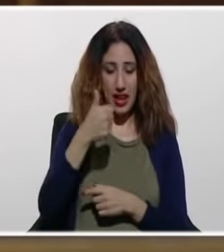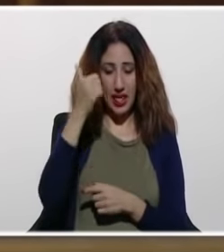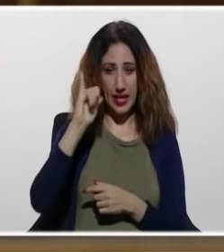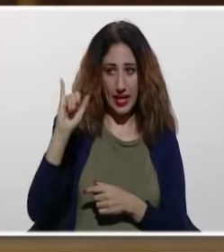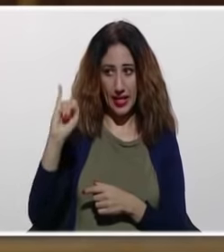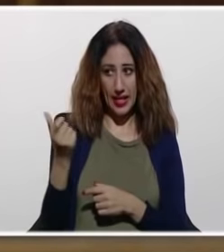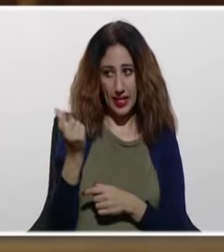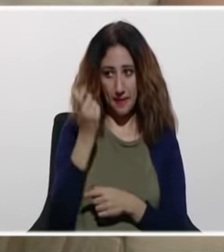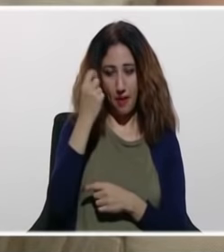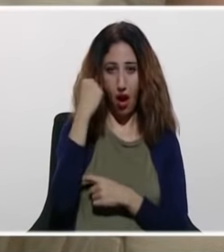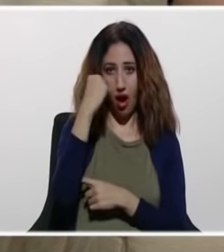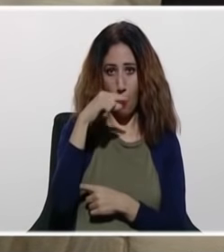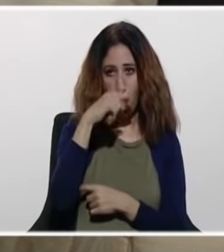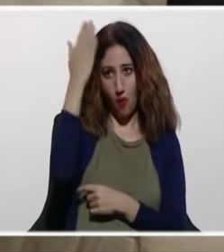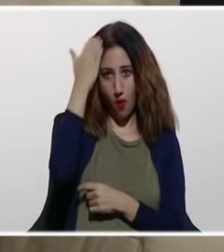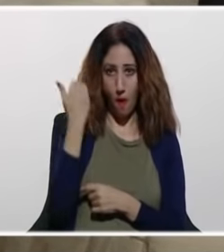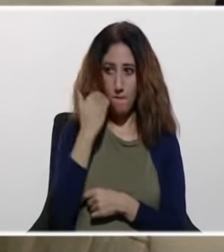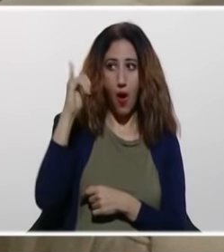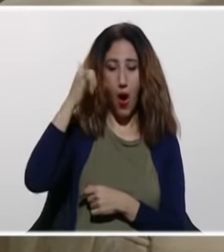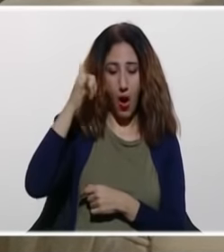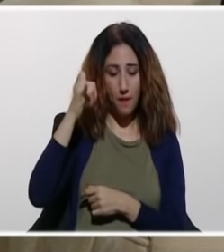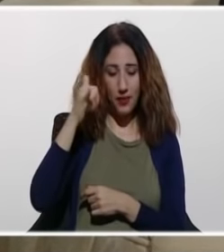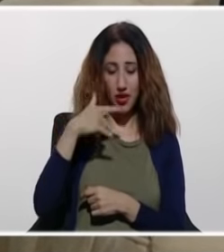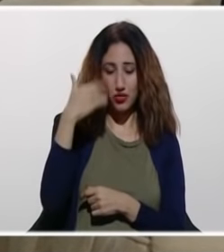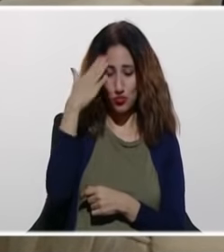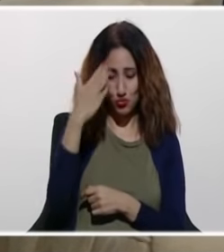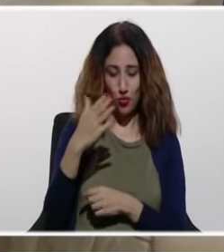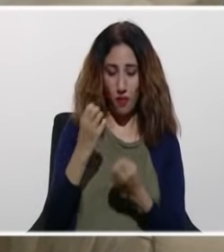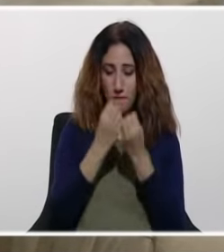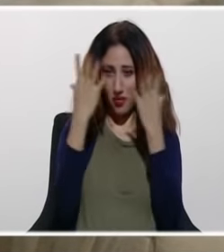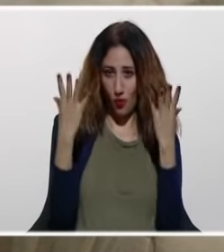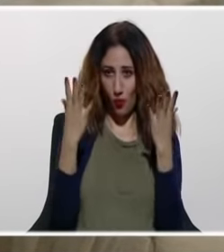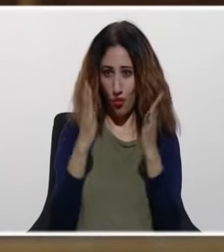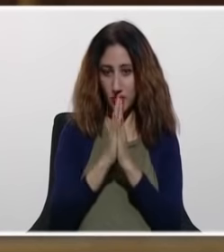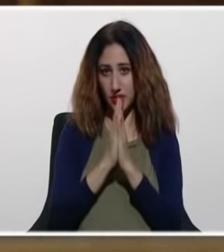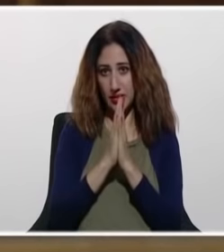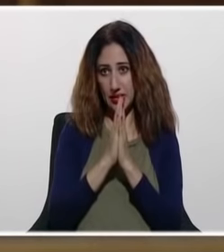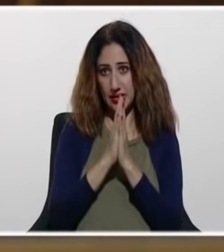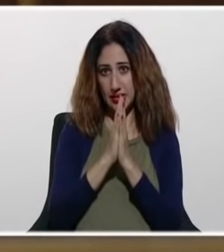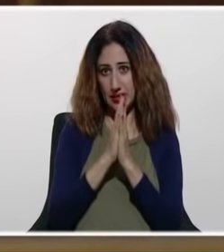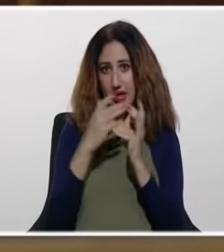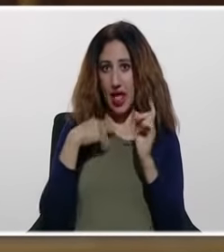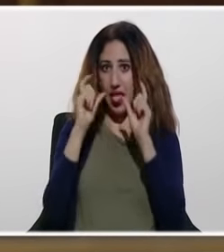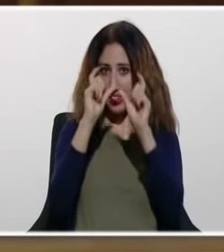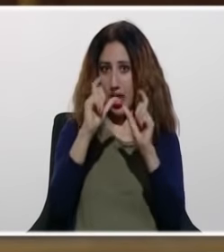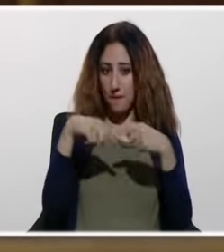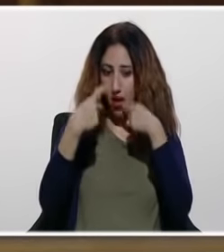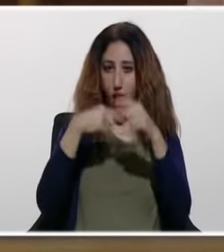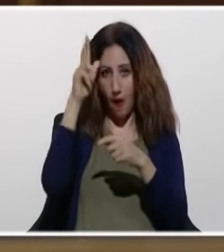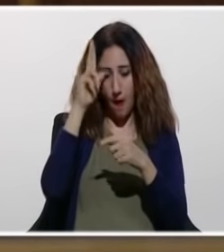او اقوى امرأة عربية، نورتيني شرفتيني، واتمنى ان احنا نتابع كل اخبارك